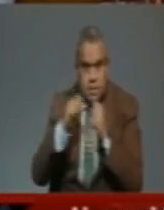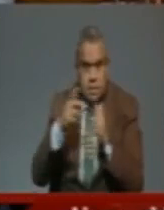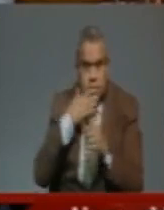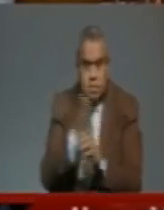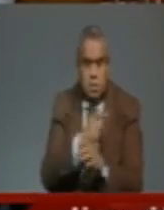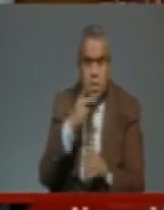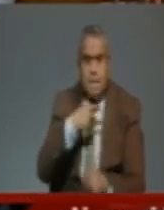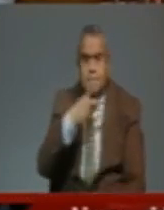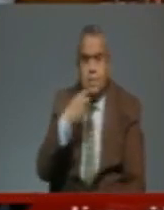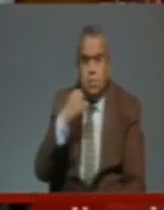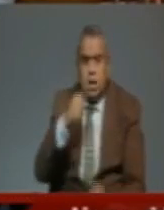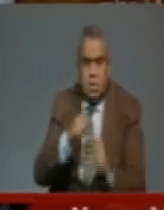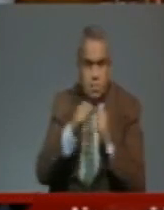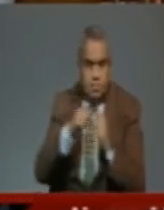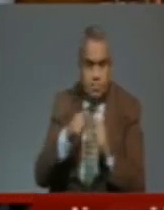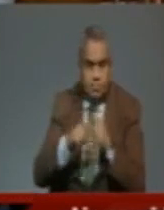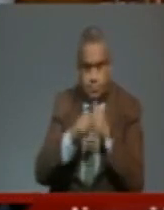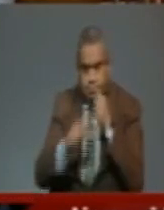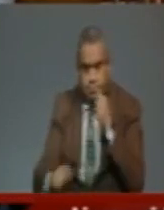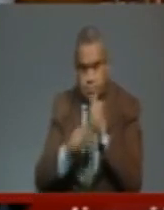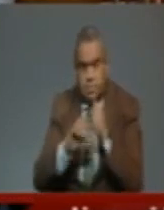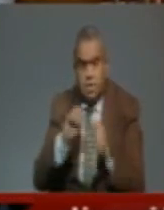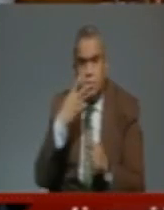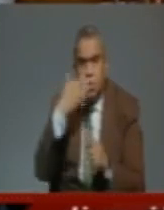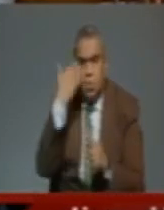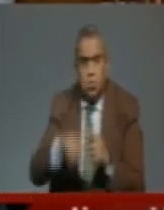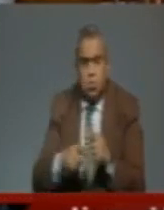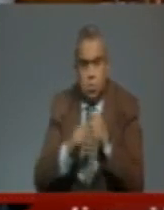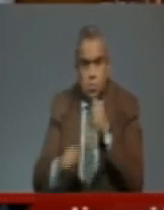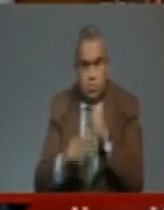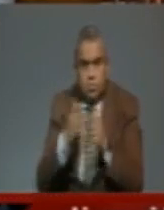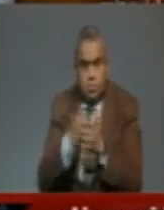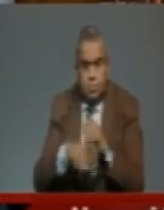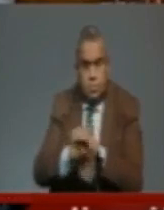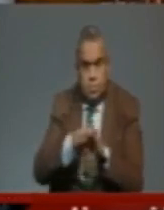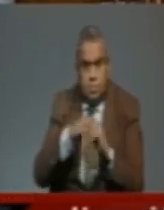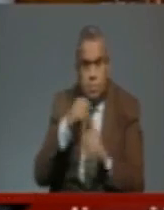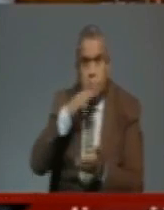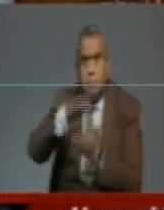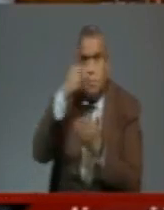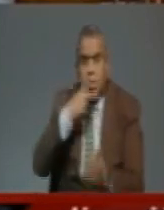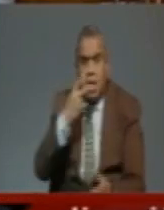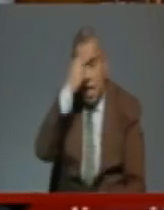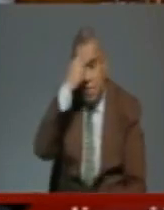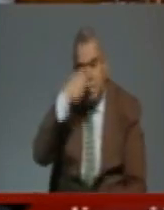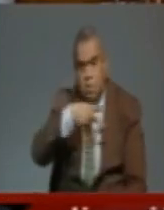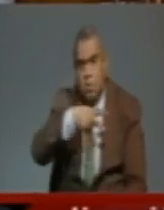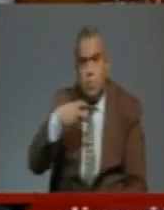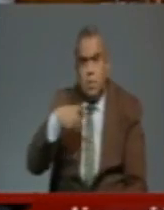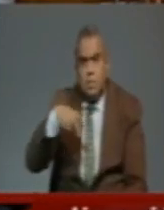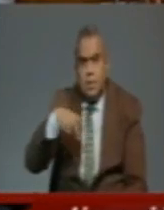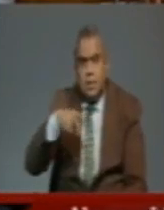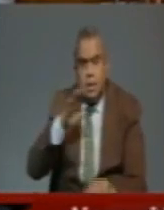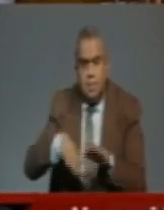متر، الغطس بتاعها 14.5 متر، حمولتها 82,000 طن، عشان يبقى عندنا 13 مركب